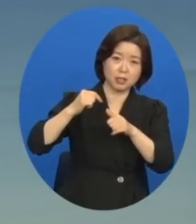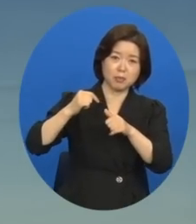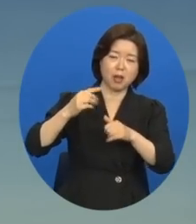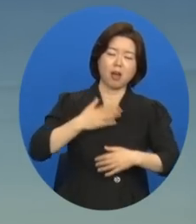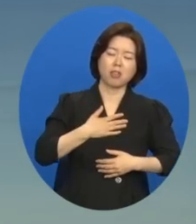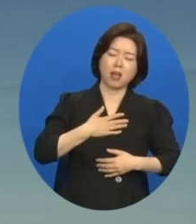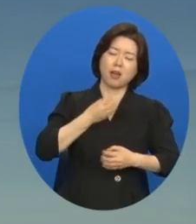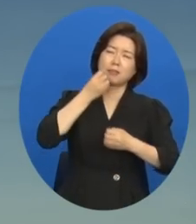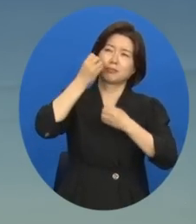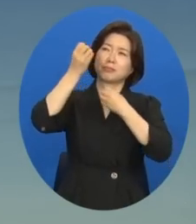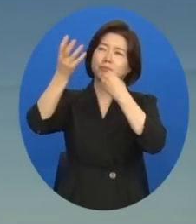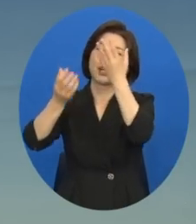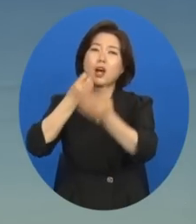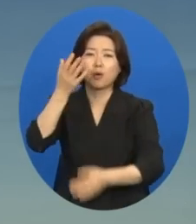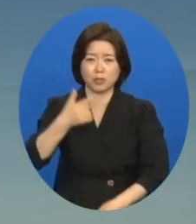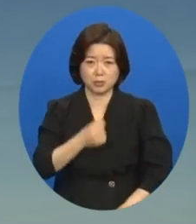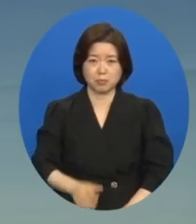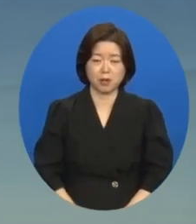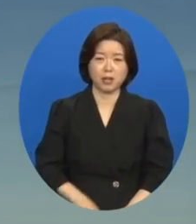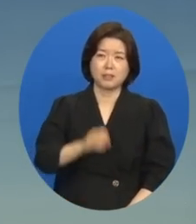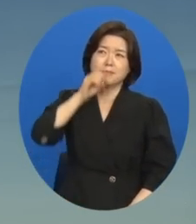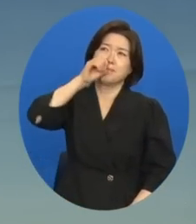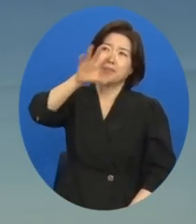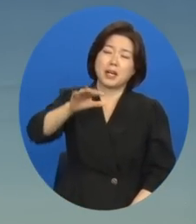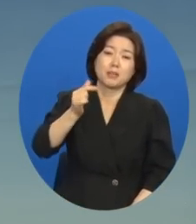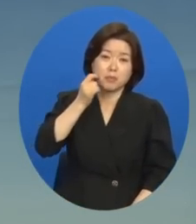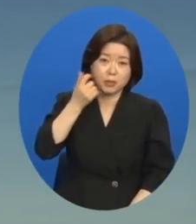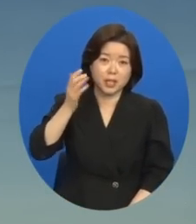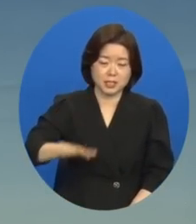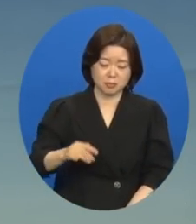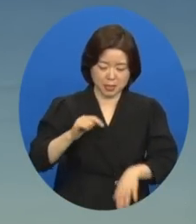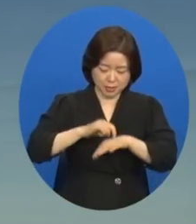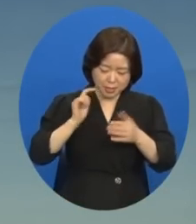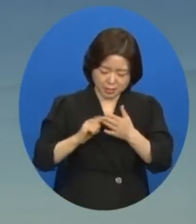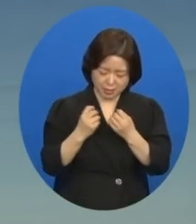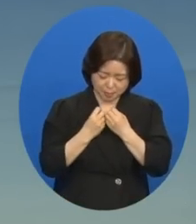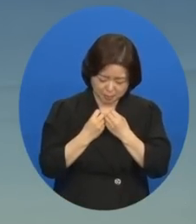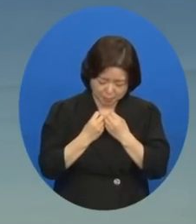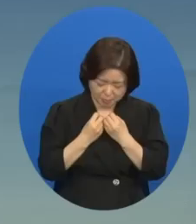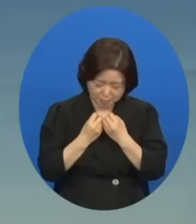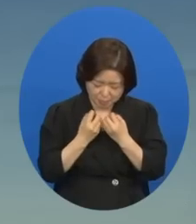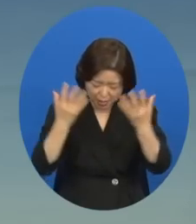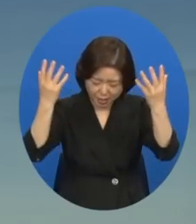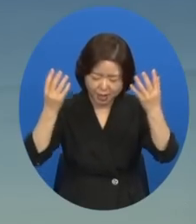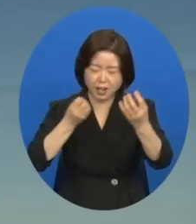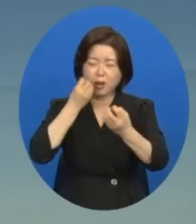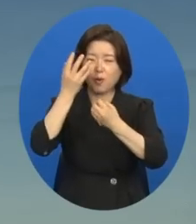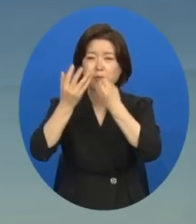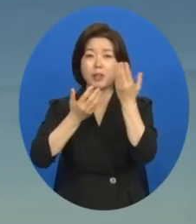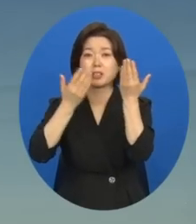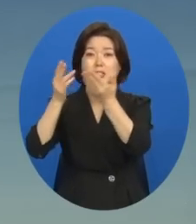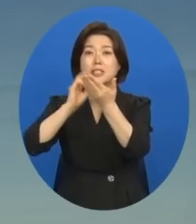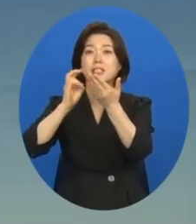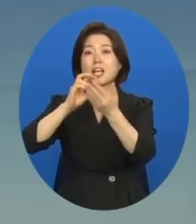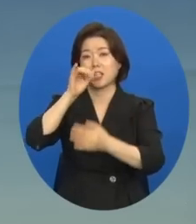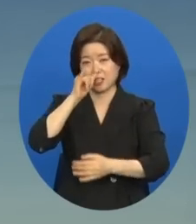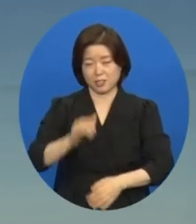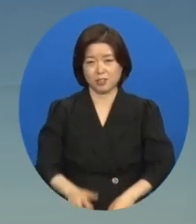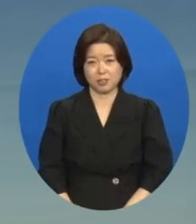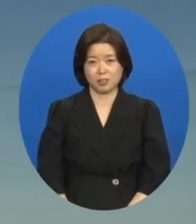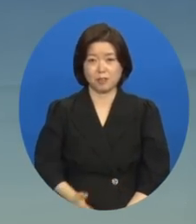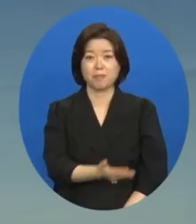싶어. 목소리는 못 내지만 내 심령은 터져나오는 고백으로 드리는 찬양이 있습니다.